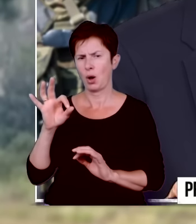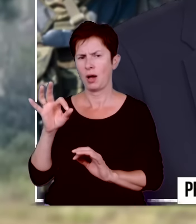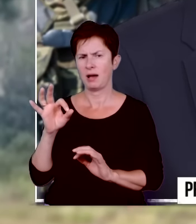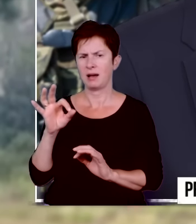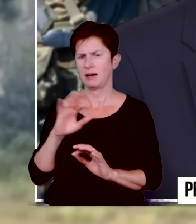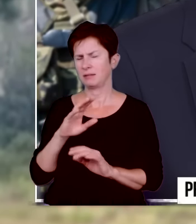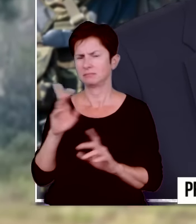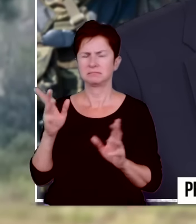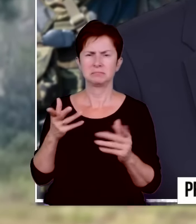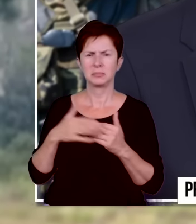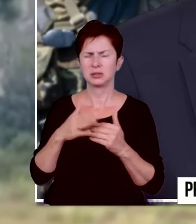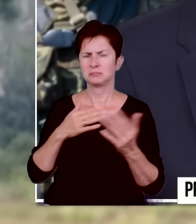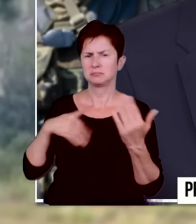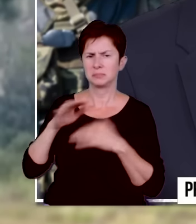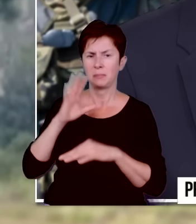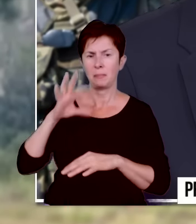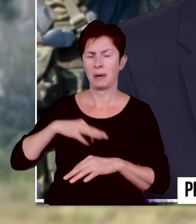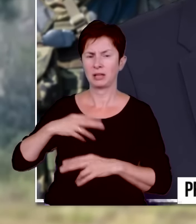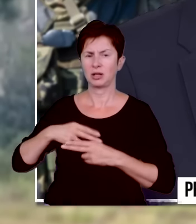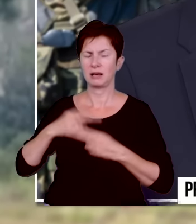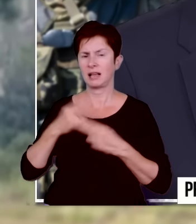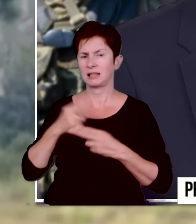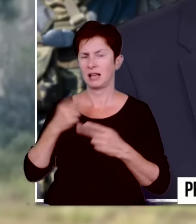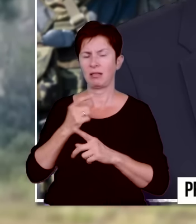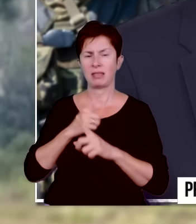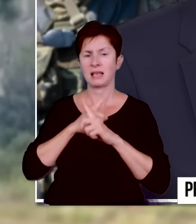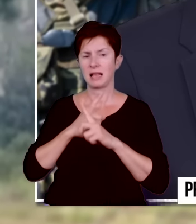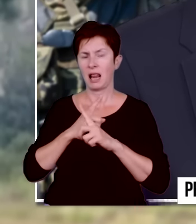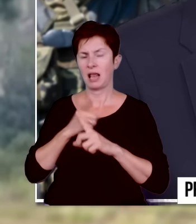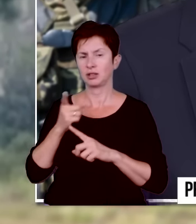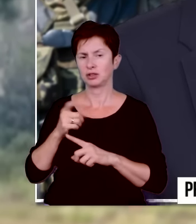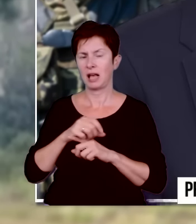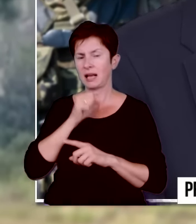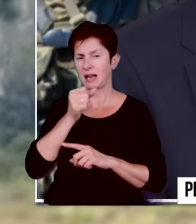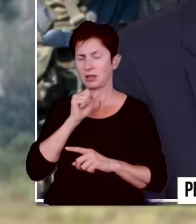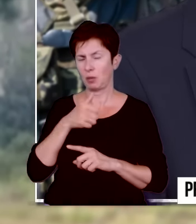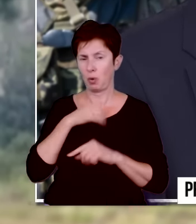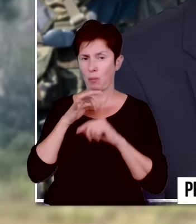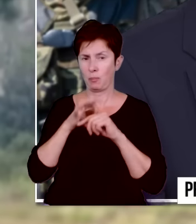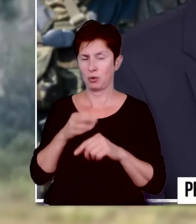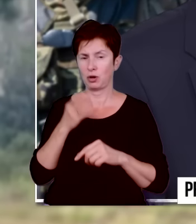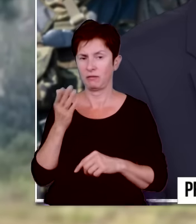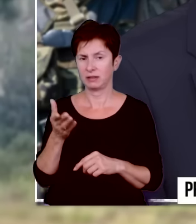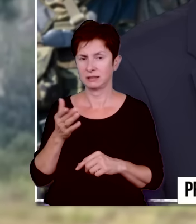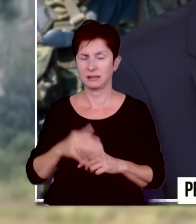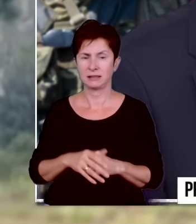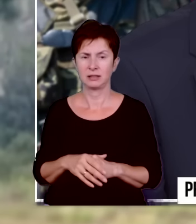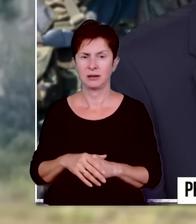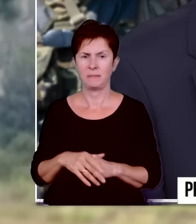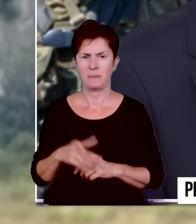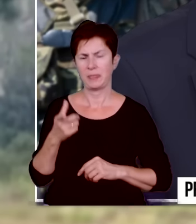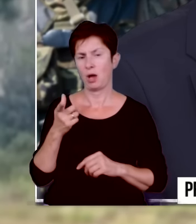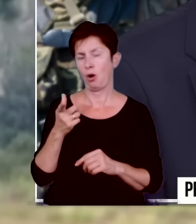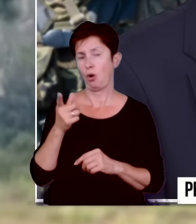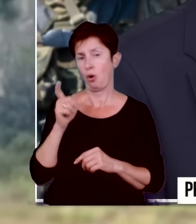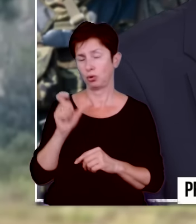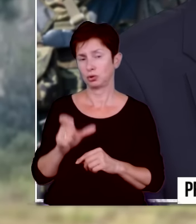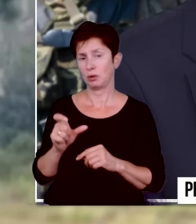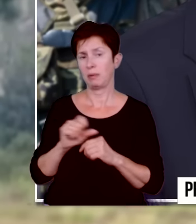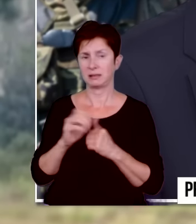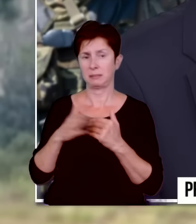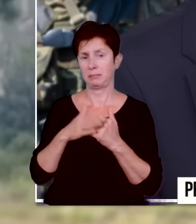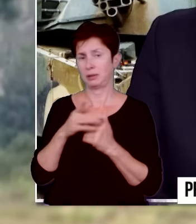Platformie i pani redaktor jako niezależna strona Dziennikarska to prowadziła więc osoba na pewno bliska platformy jeś